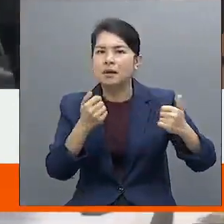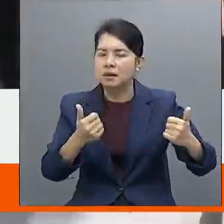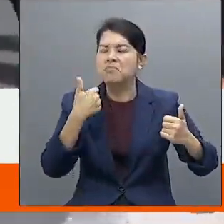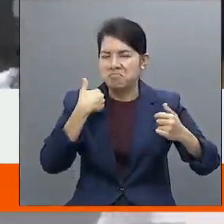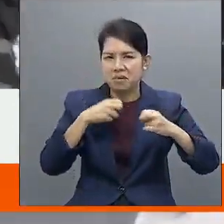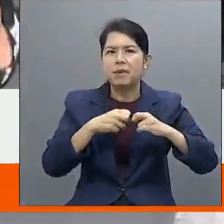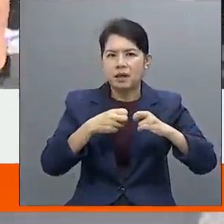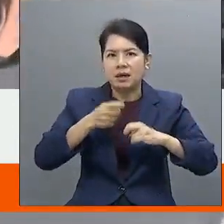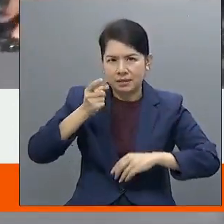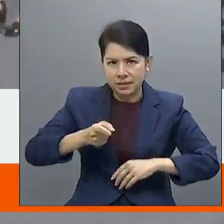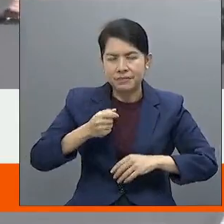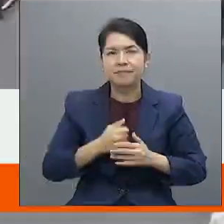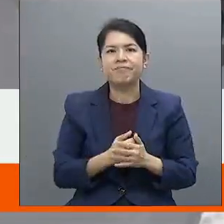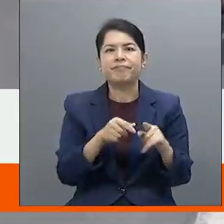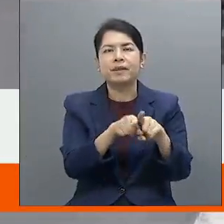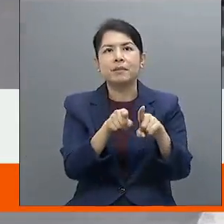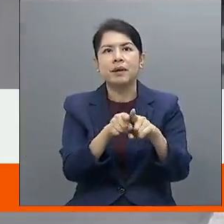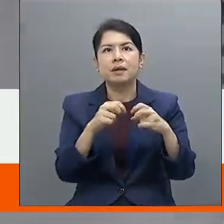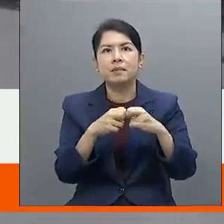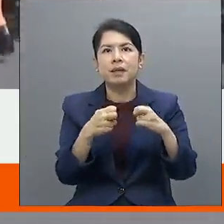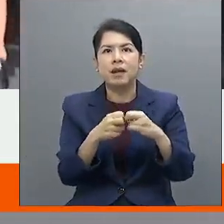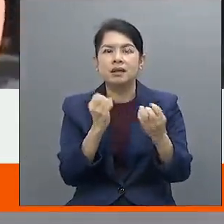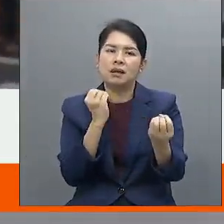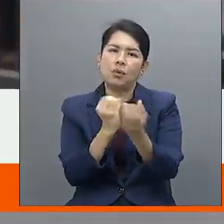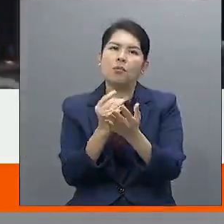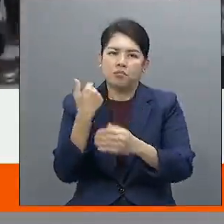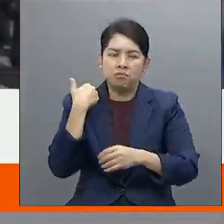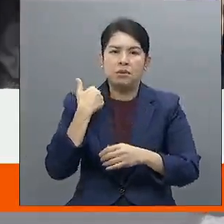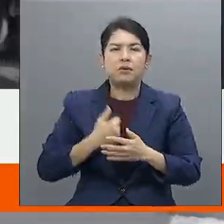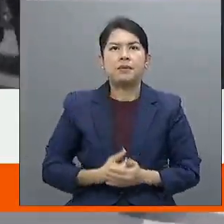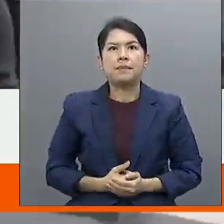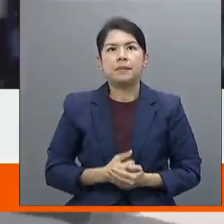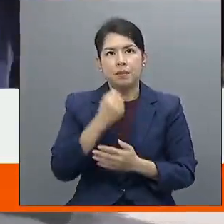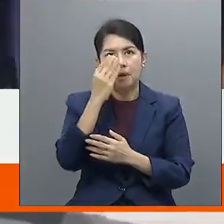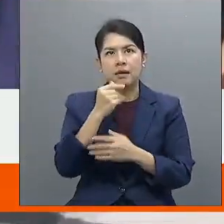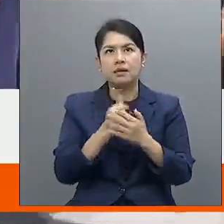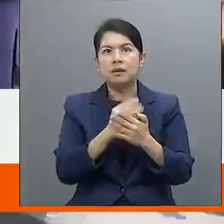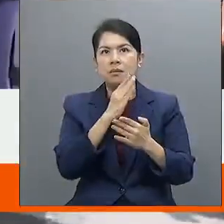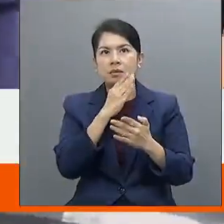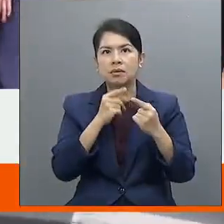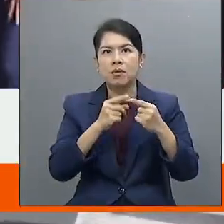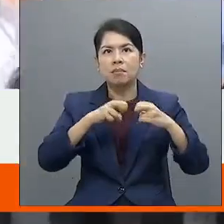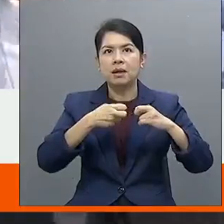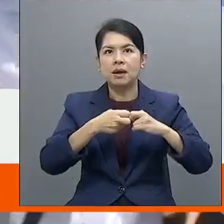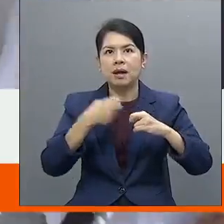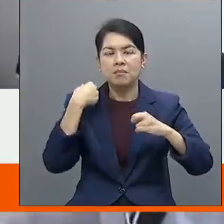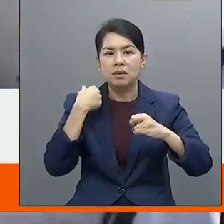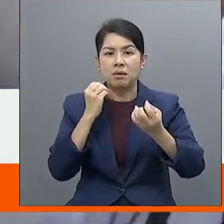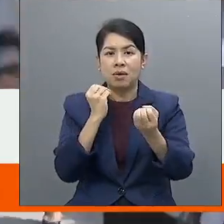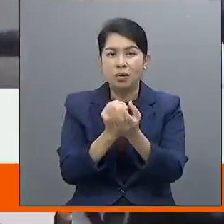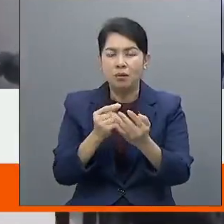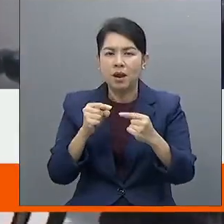มันแตกแล้วแก้วแตกแล้ว ค่ะ เพราะฉะนั้นเนี่ยมันจะต่อกันติดไหมล่ะ ค่ะ นะ